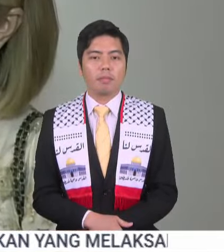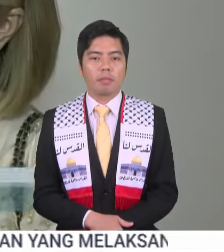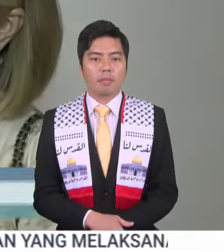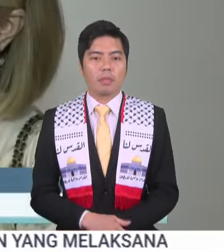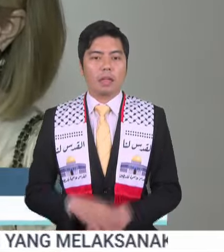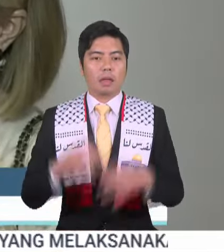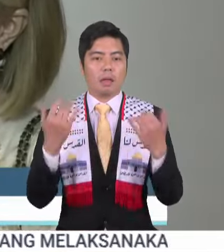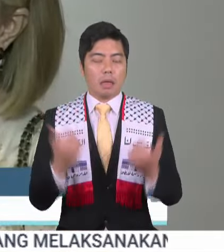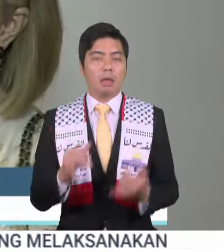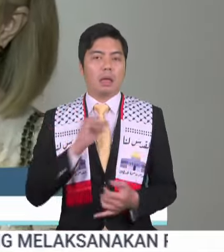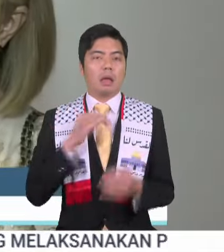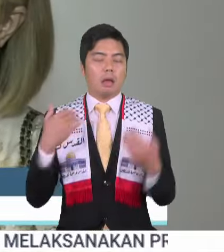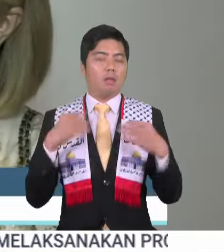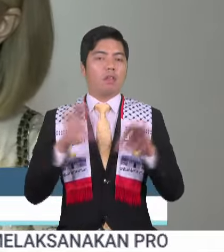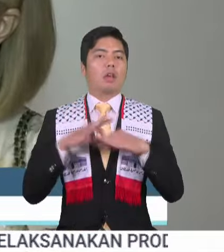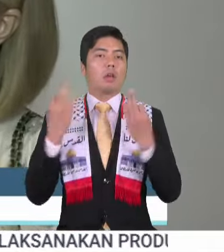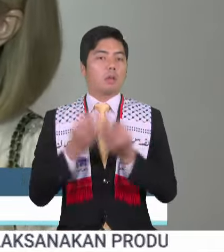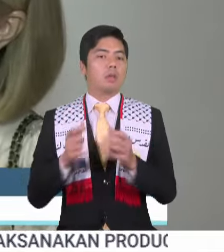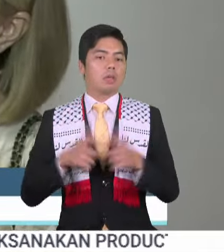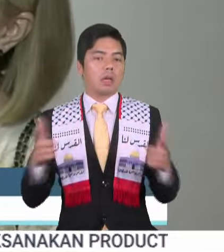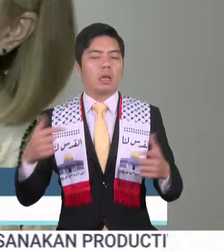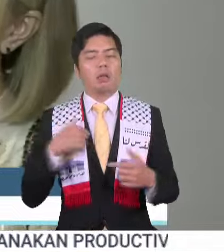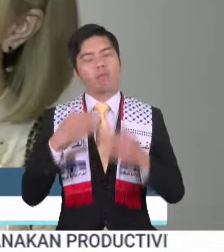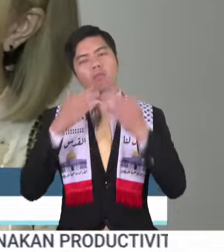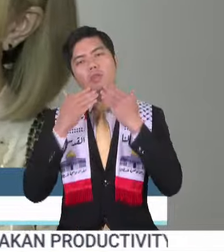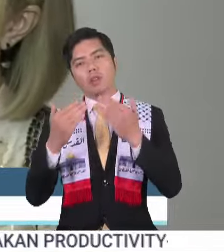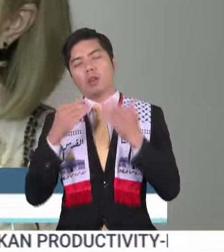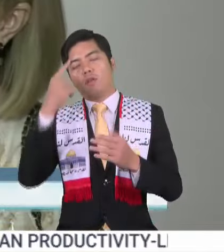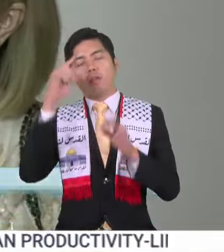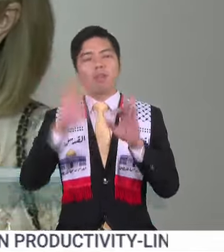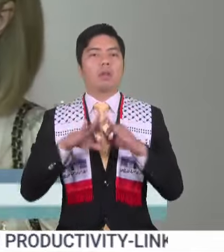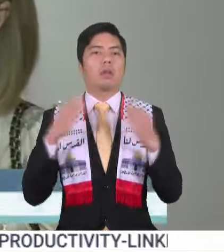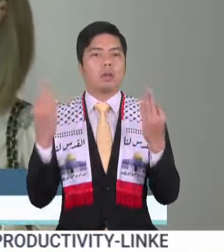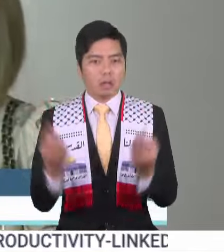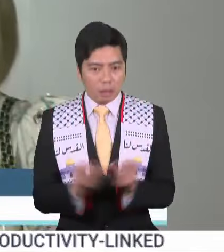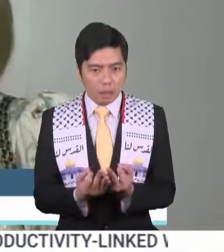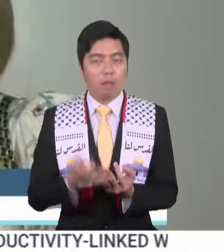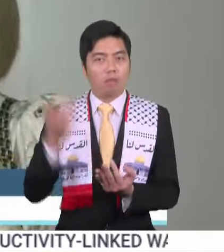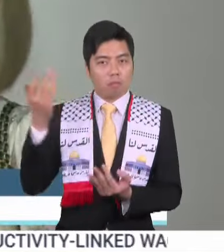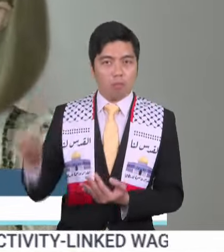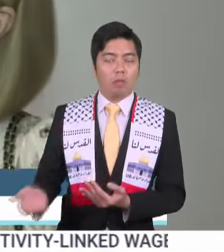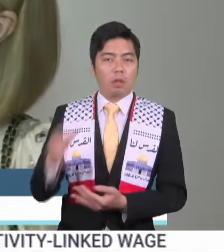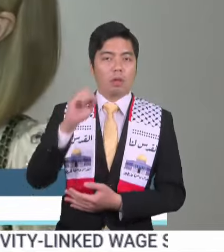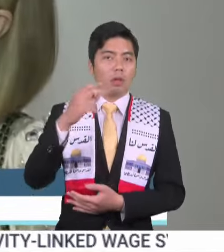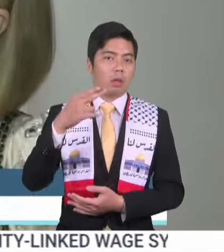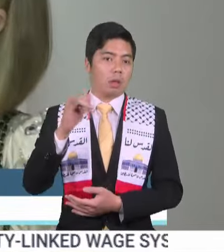Sekarang ni saya pula ada keluarga besar dan saya rasa berterima kasih jugalah kepada family Shikin kan,